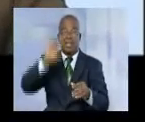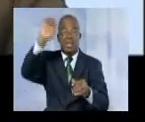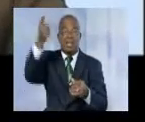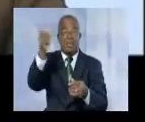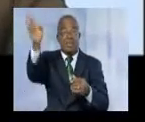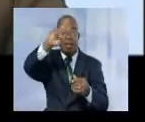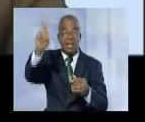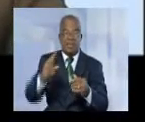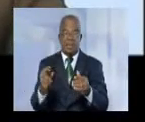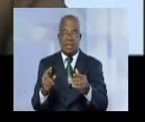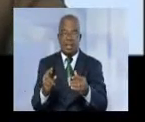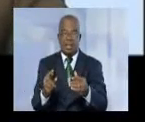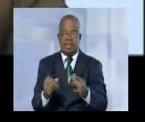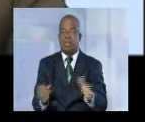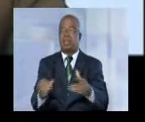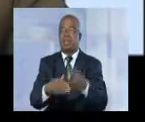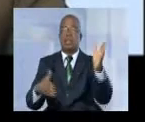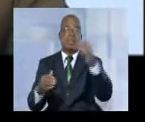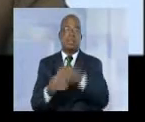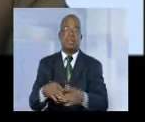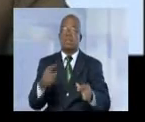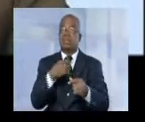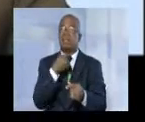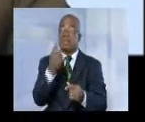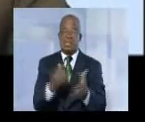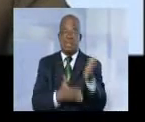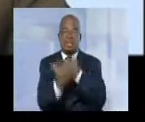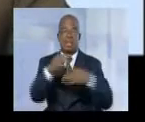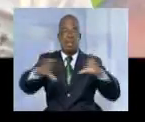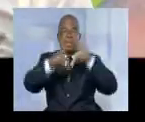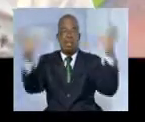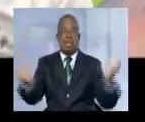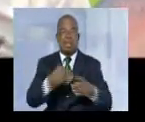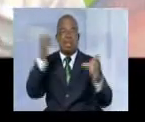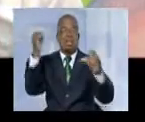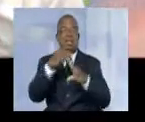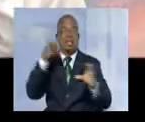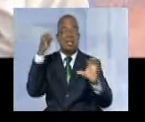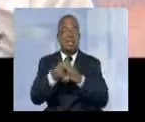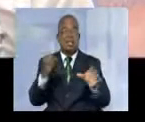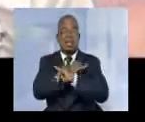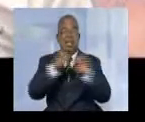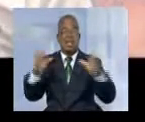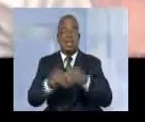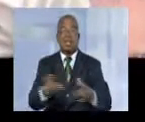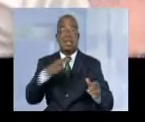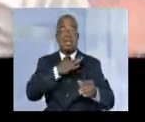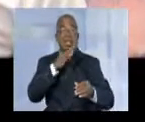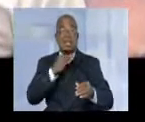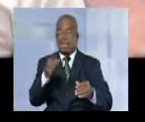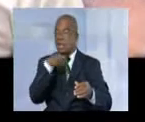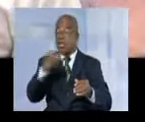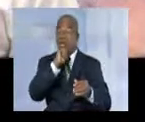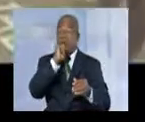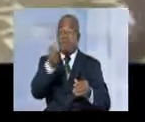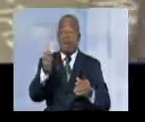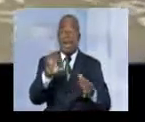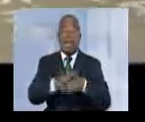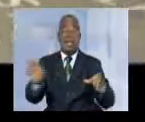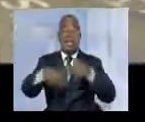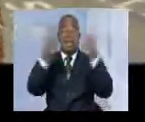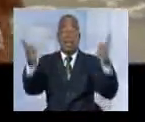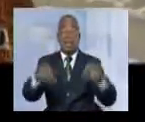par la commission électorale indépendante ce 22 avril, les candidats indépendants sont en tête. Les résultats de 82